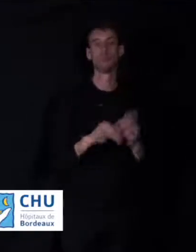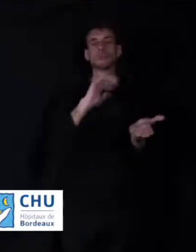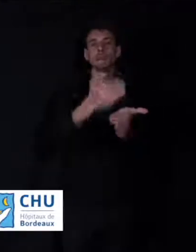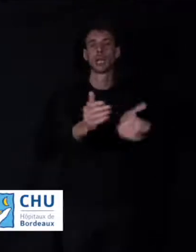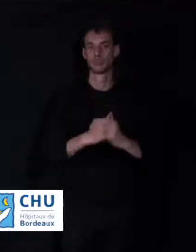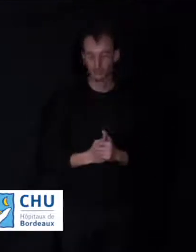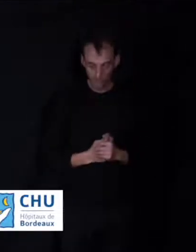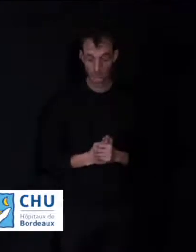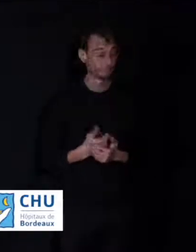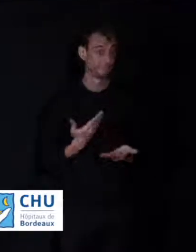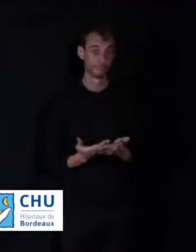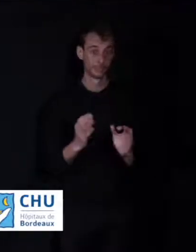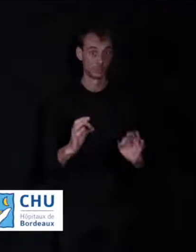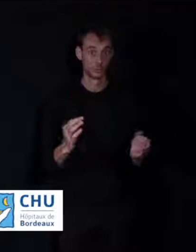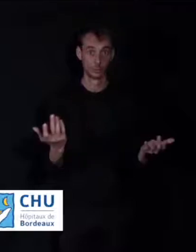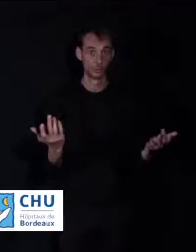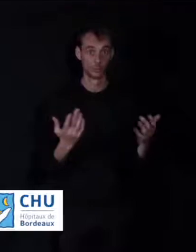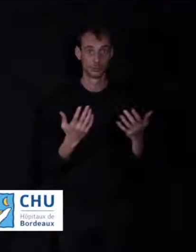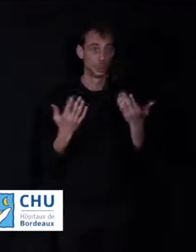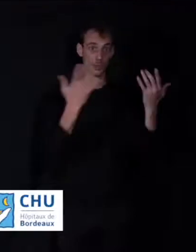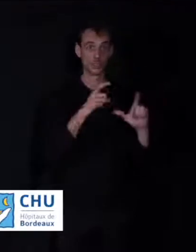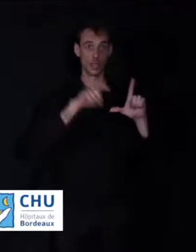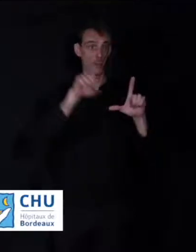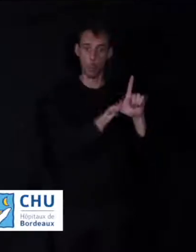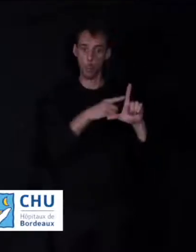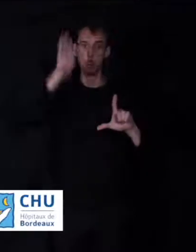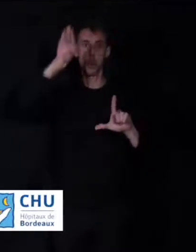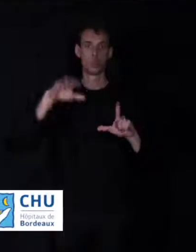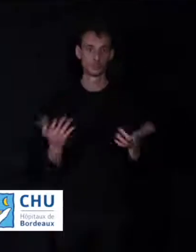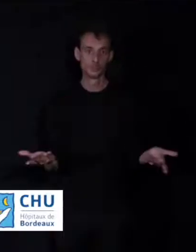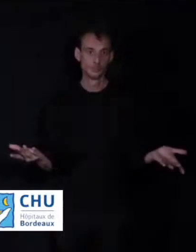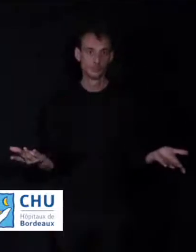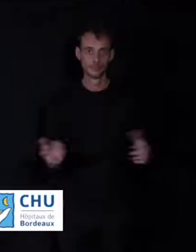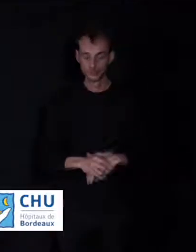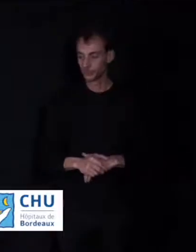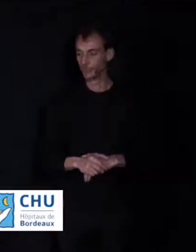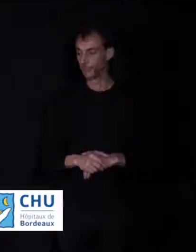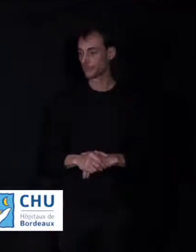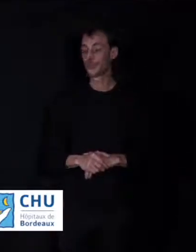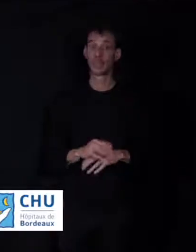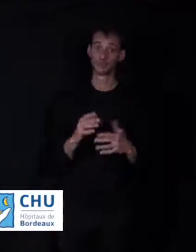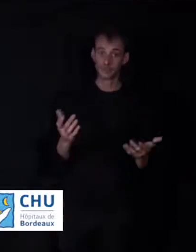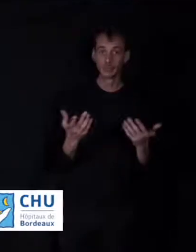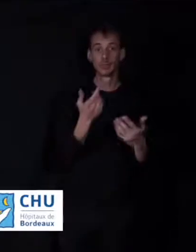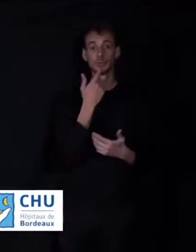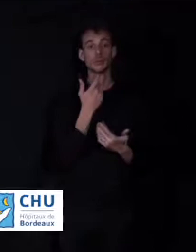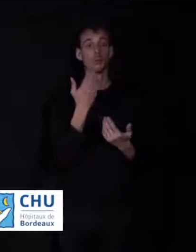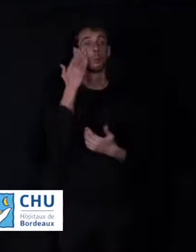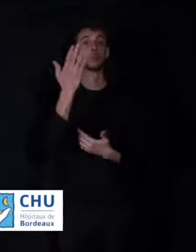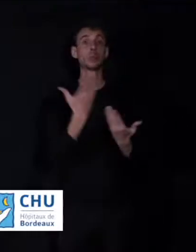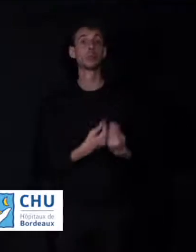que l'on a connue exponentielle. C'est ce qui est illustré, ce petit schéma, où on voit qu'au sein d'une population limitée de 13